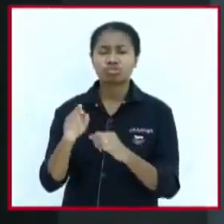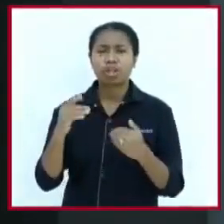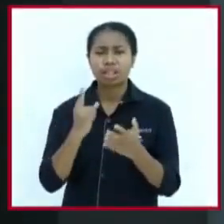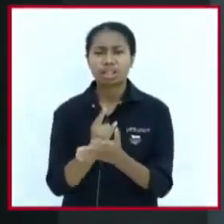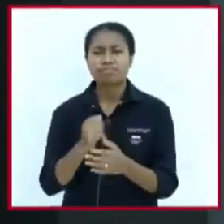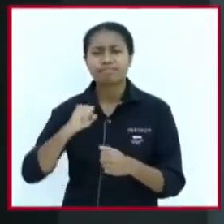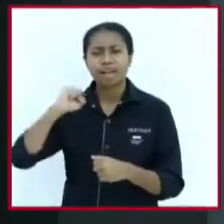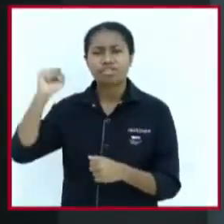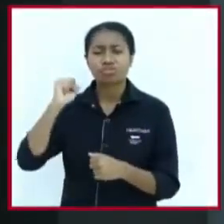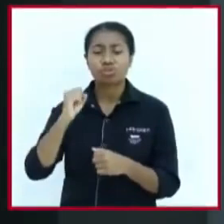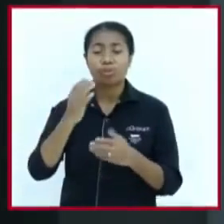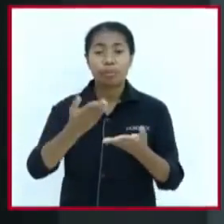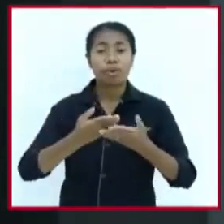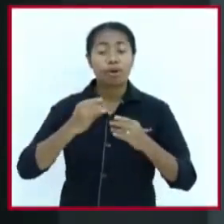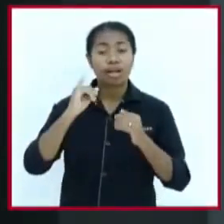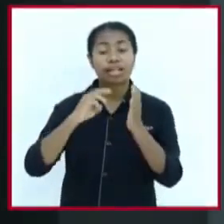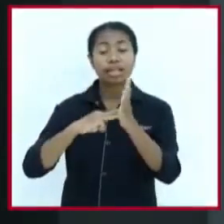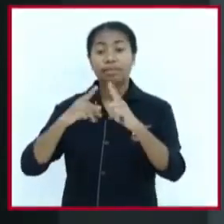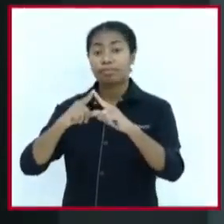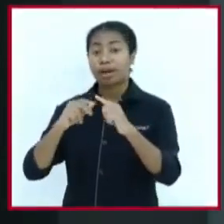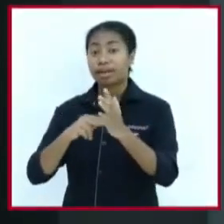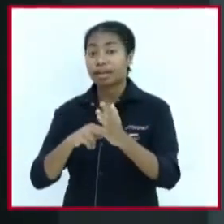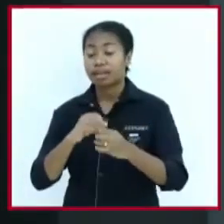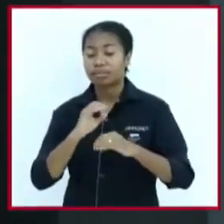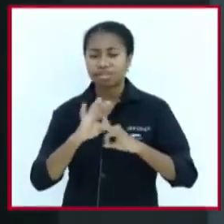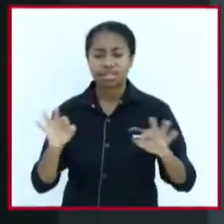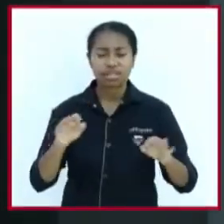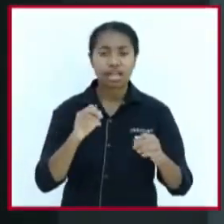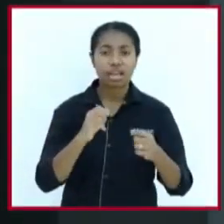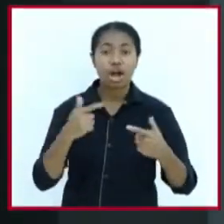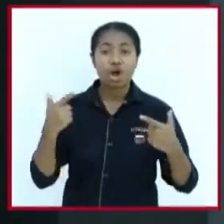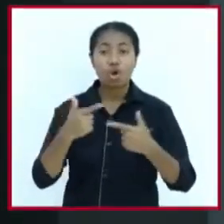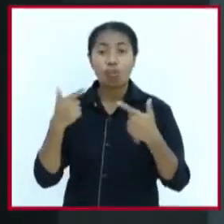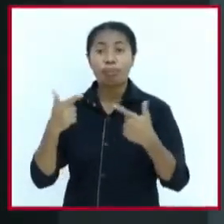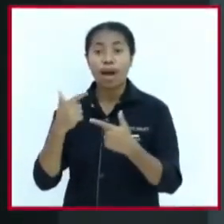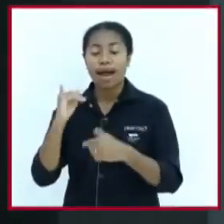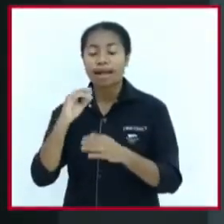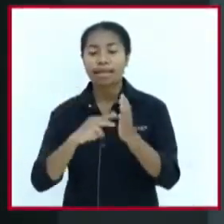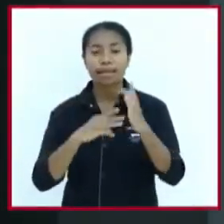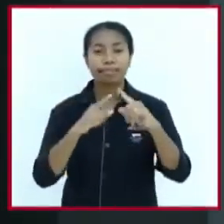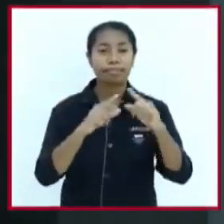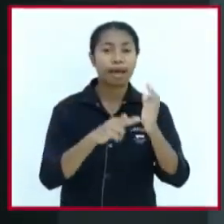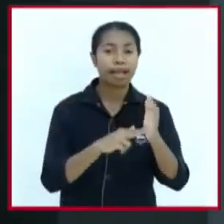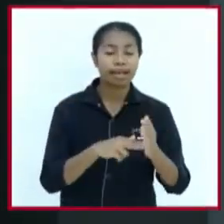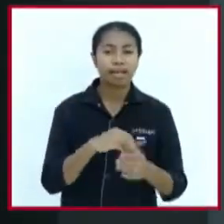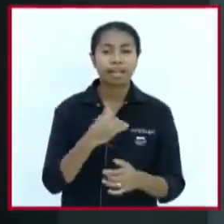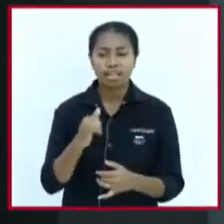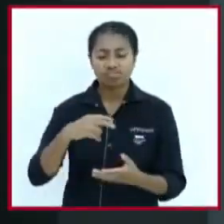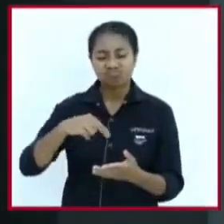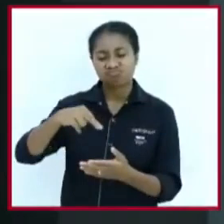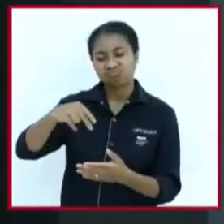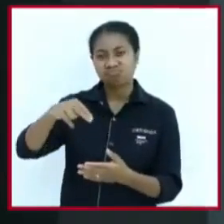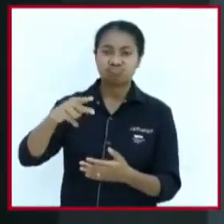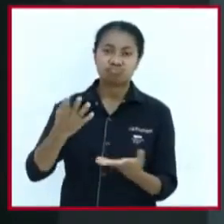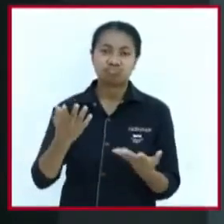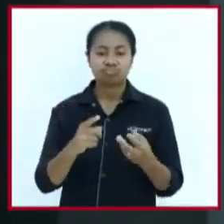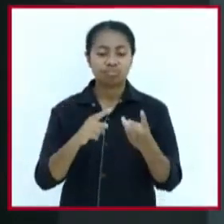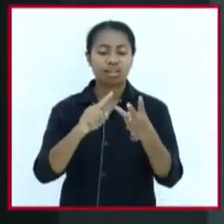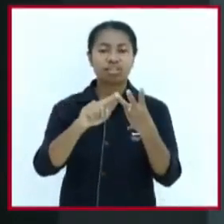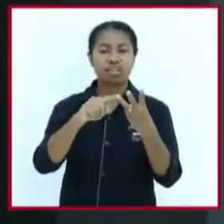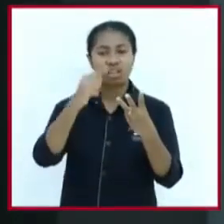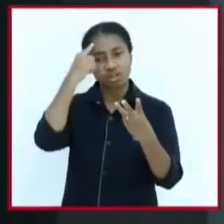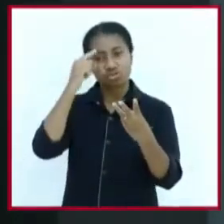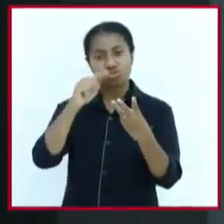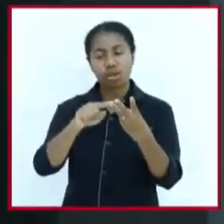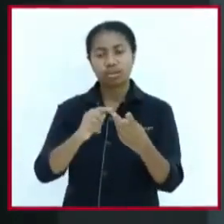dalam iman dan menyelesaikan perlombaan nah yang sementara mereka jalani itu tiga